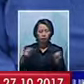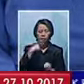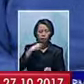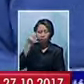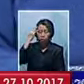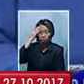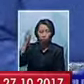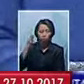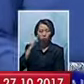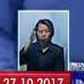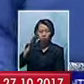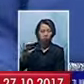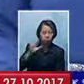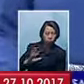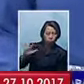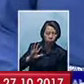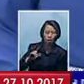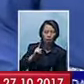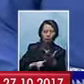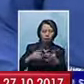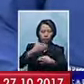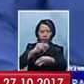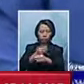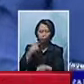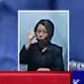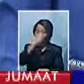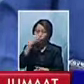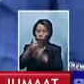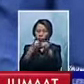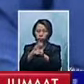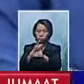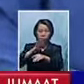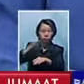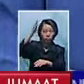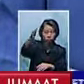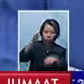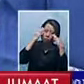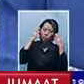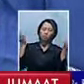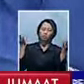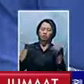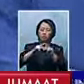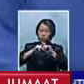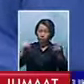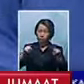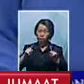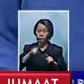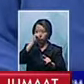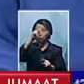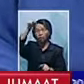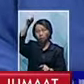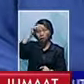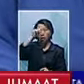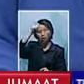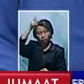tahu dan dapat meramalkan apakah rupa bentuk wajah dunia pada masa mendatang. Tetapi pastinya Allah